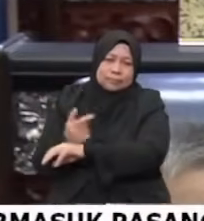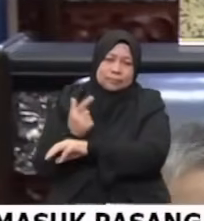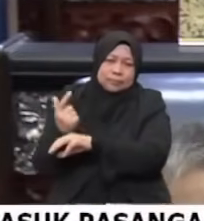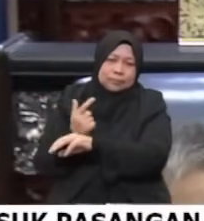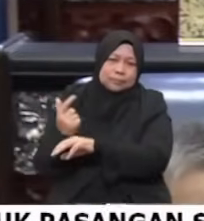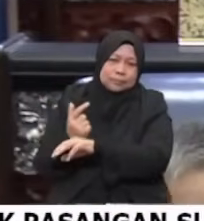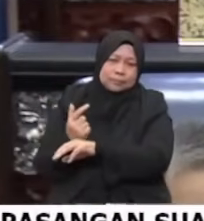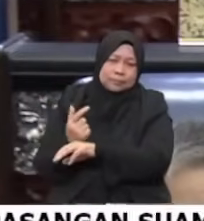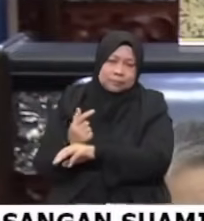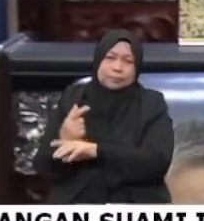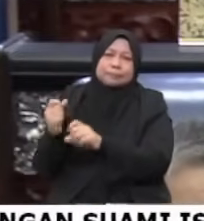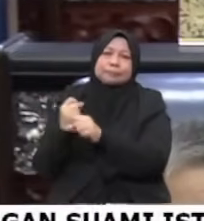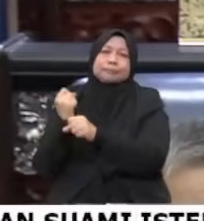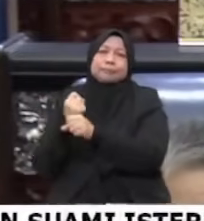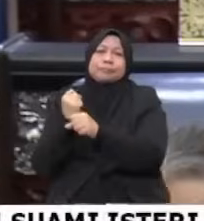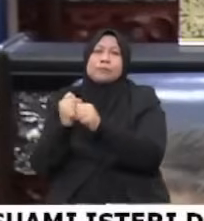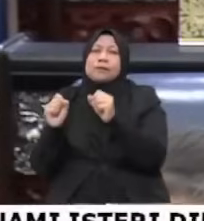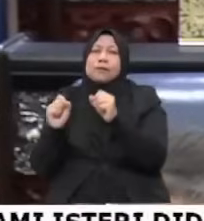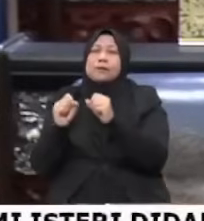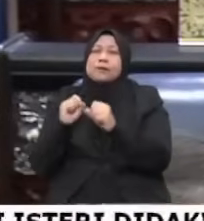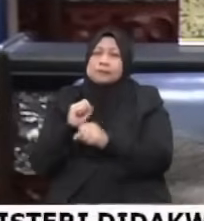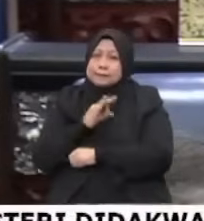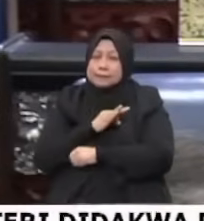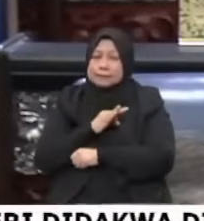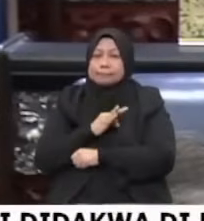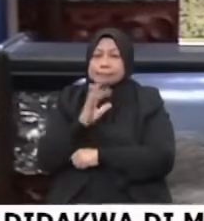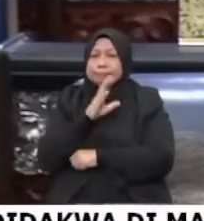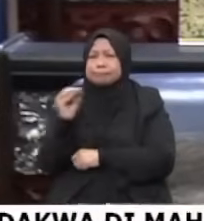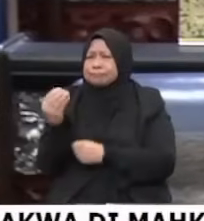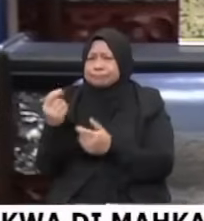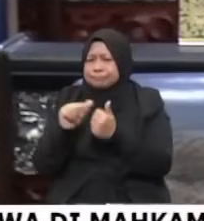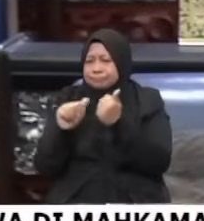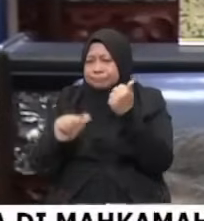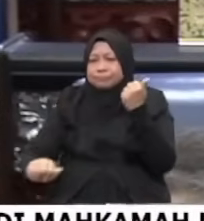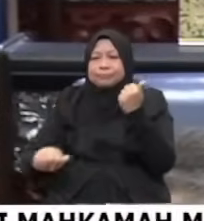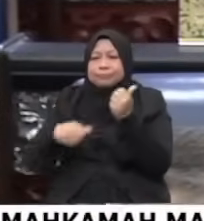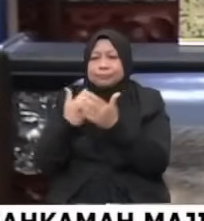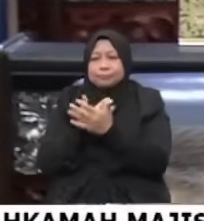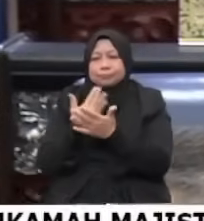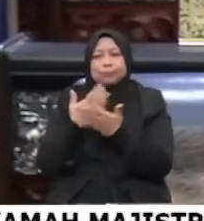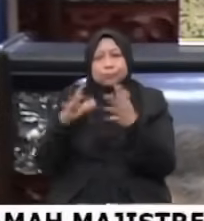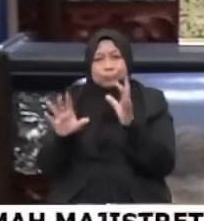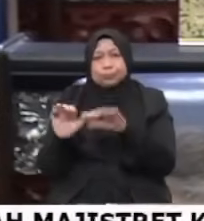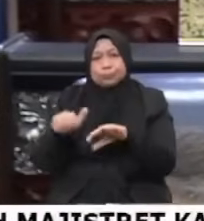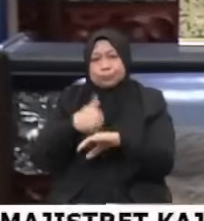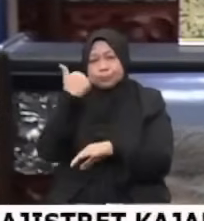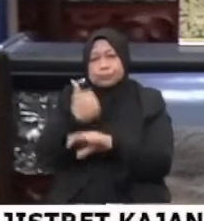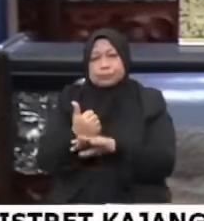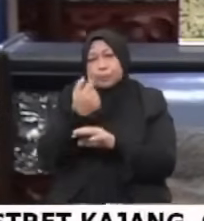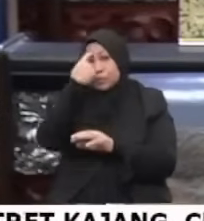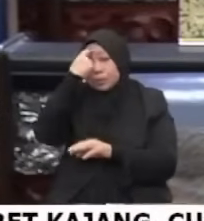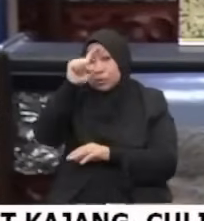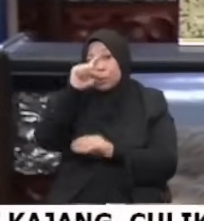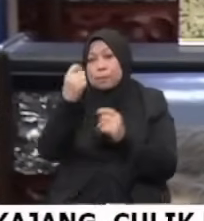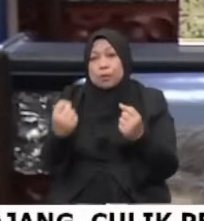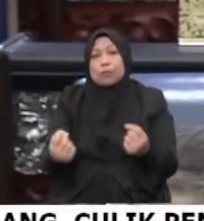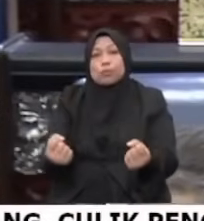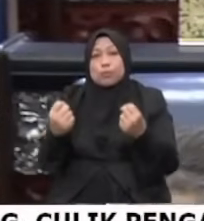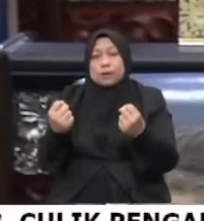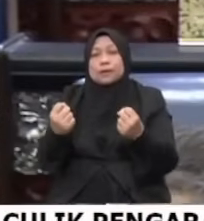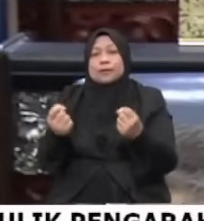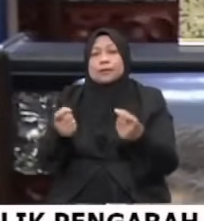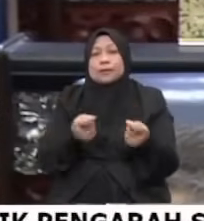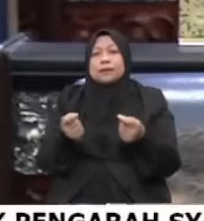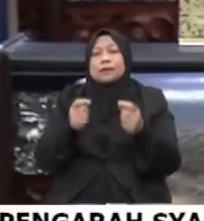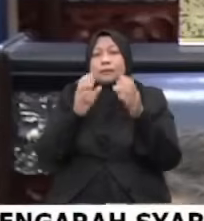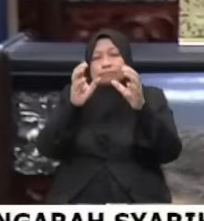kepada pekerja mereka keduanya beberapa buah jawatankuasa baru juga telah ditubuhkan bagi mengukuhkan lagi tata